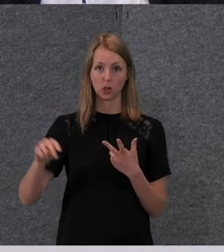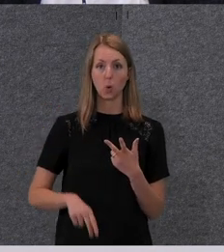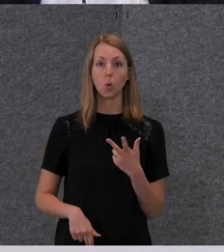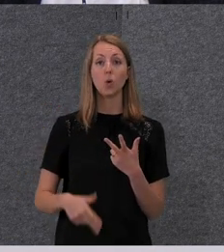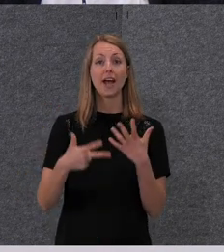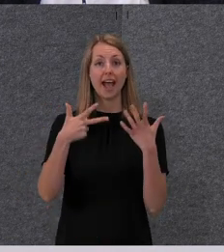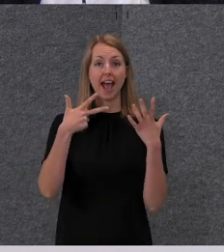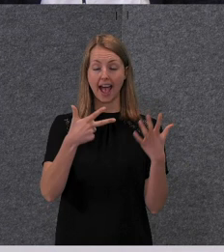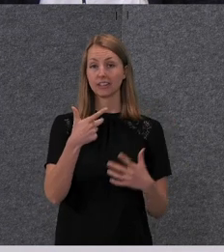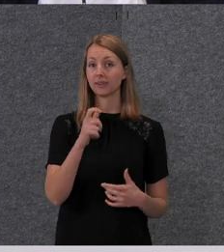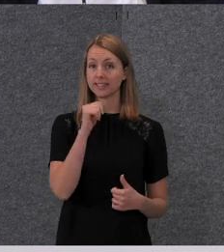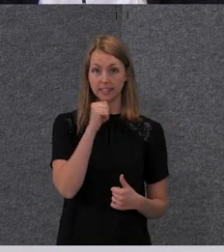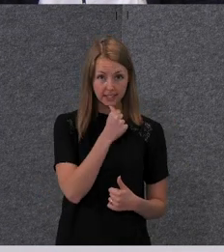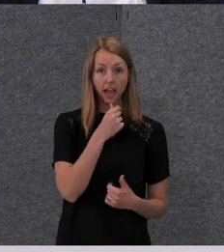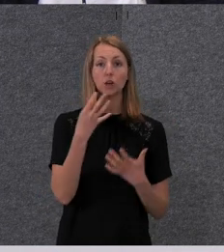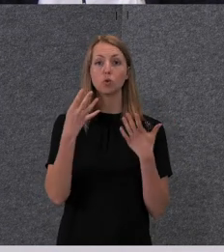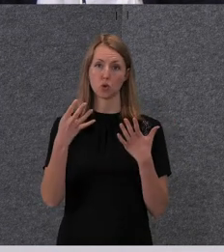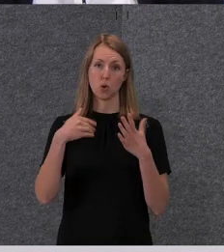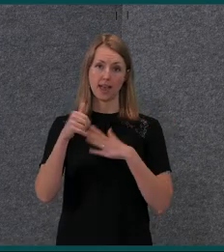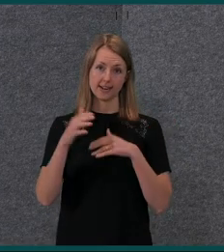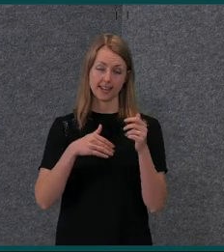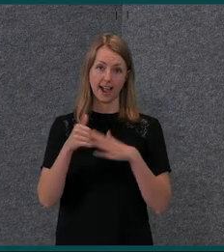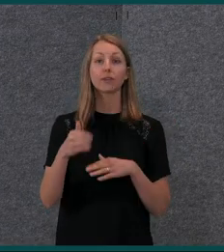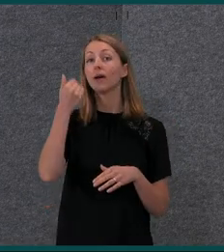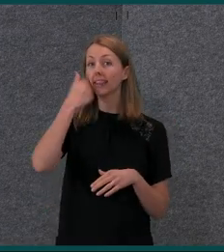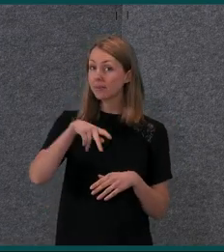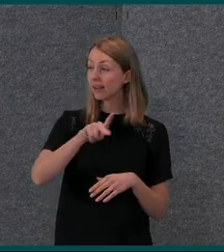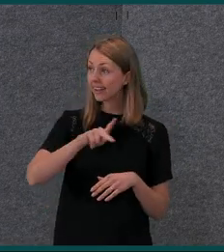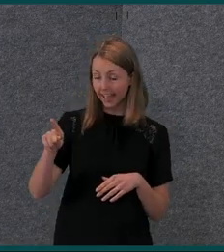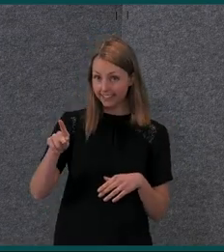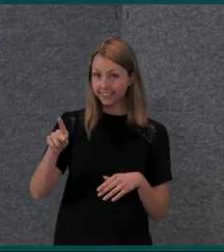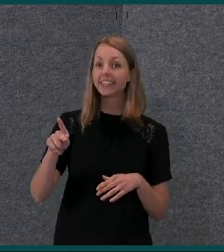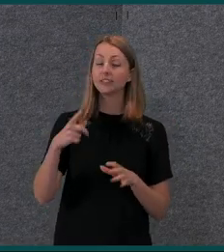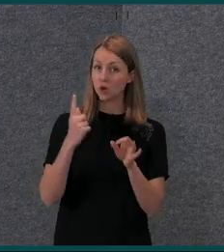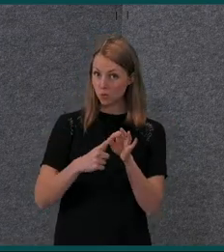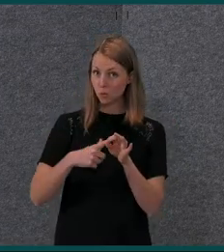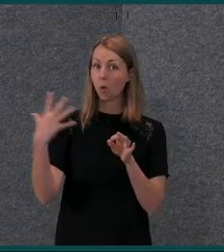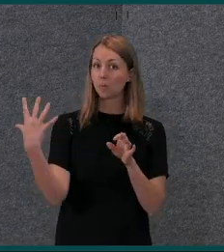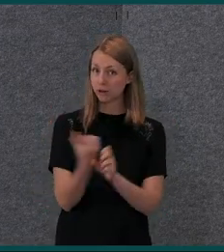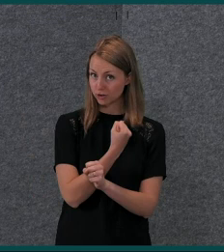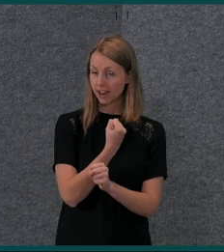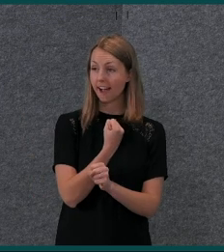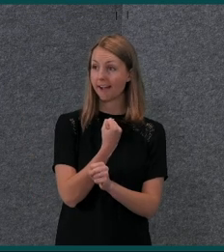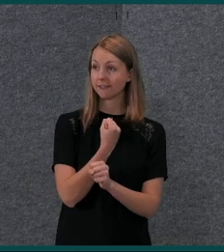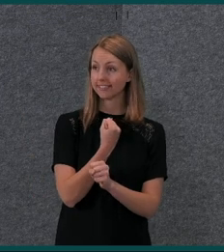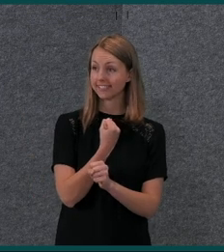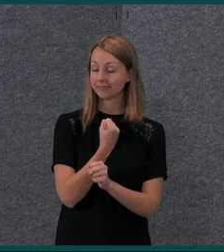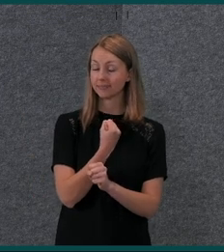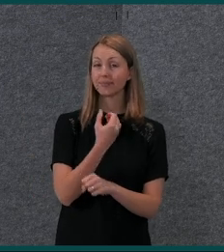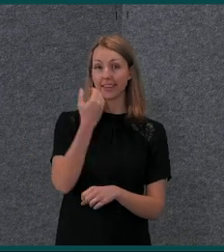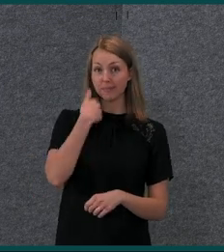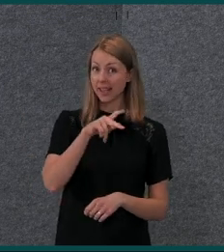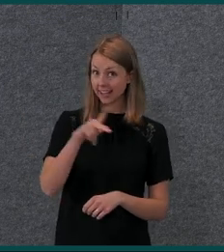28 Nein-Stimmen und 9 Enthaltungen. Liebe Katrin, damit hast du das Quorum erreicht. Liebe Katrin, möchtest du